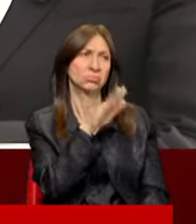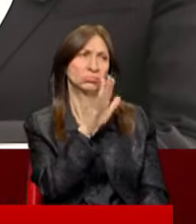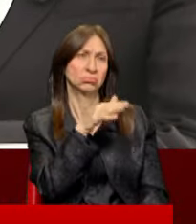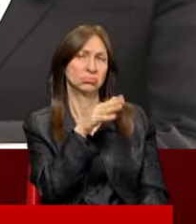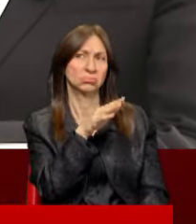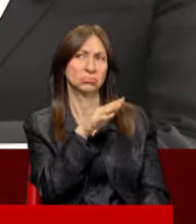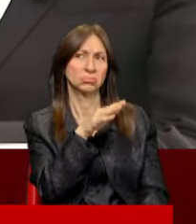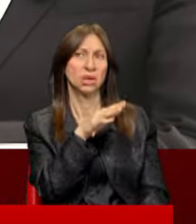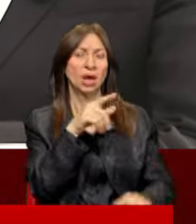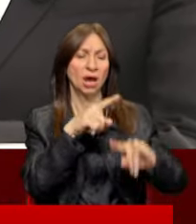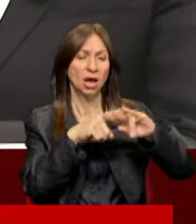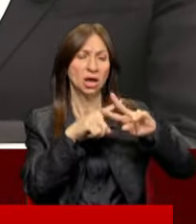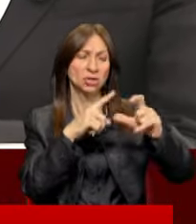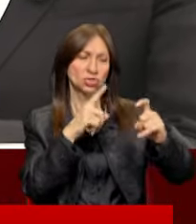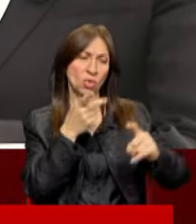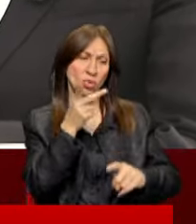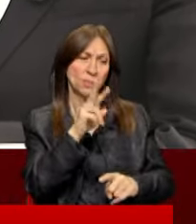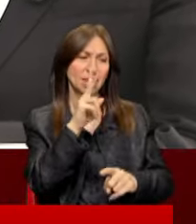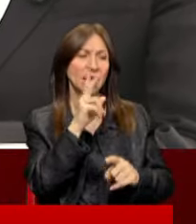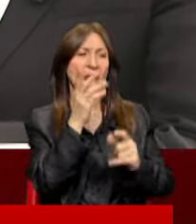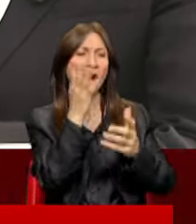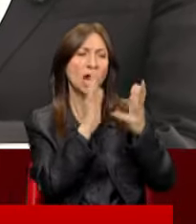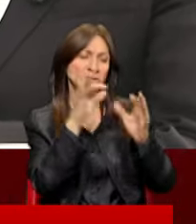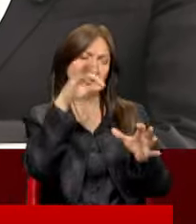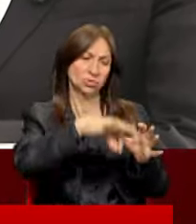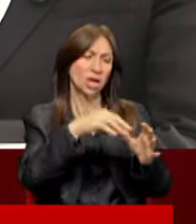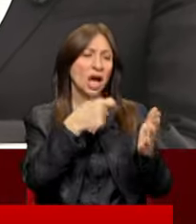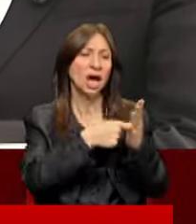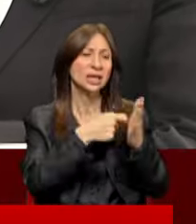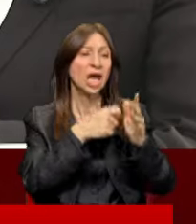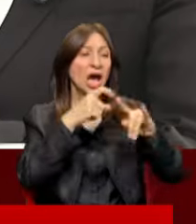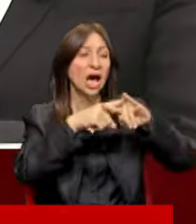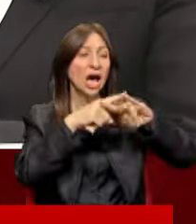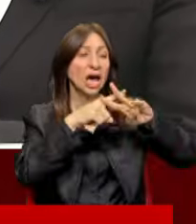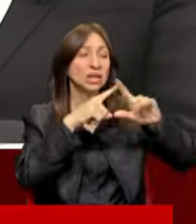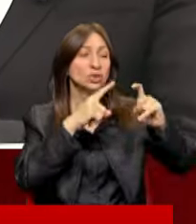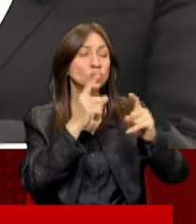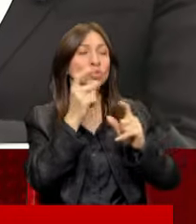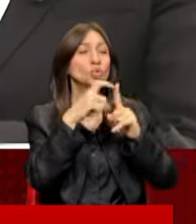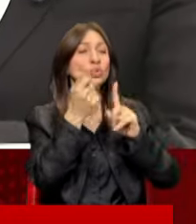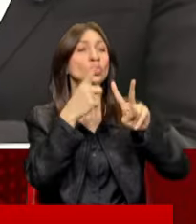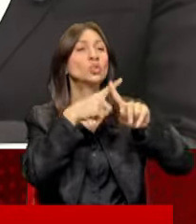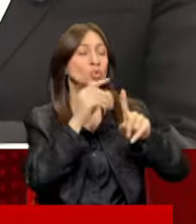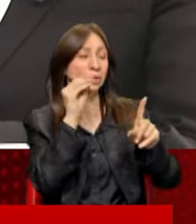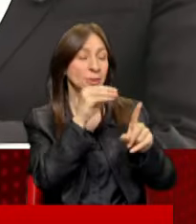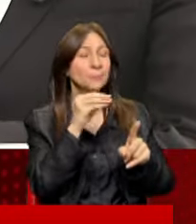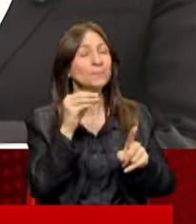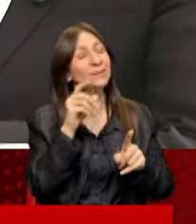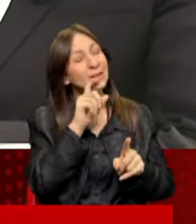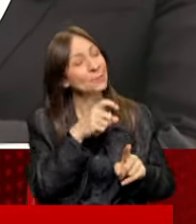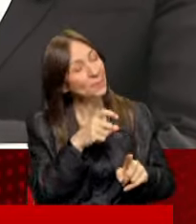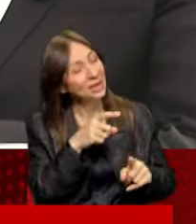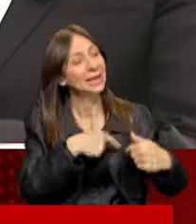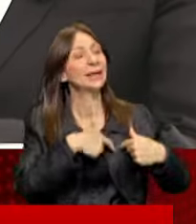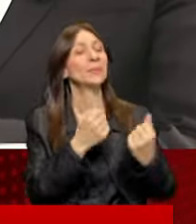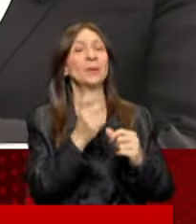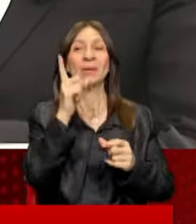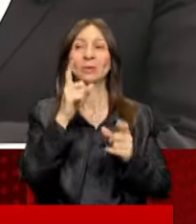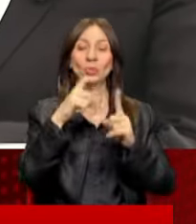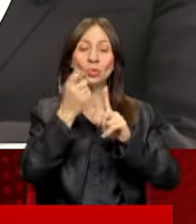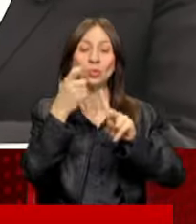şey şu: hacının öldüğü yere bir dut ağacı dikin dayı ve adını Hacı Dut'u koyun. Dayısı da Mustafa'nın bu isteğini kırmadan oraya bir